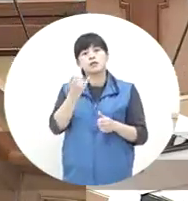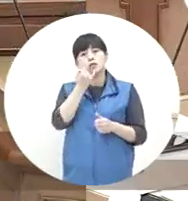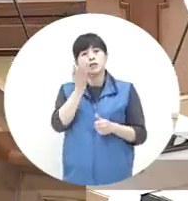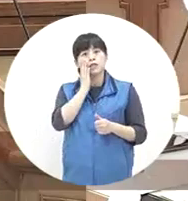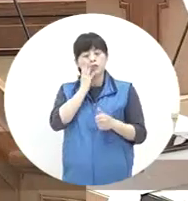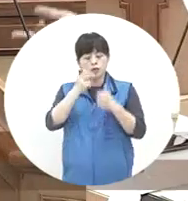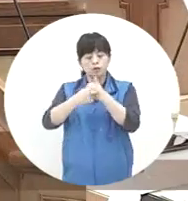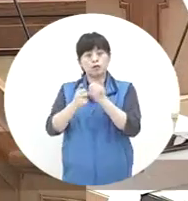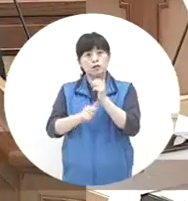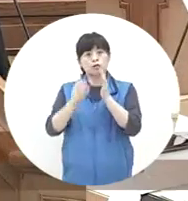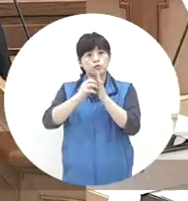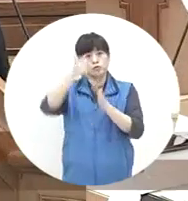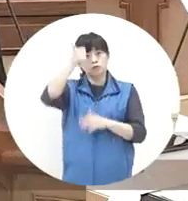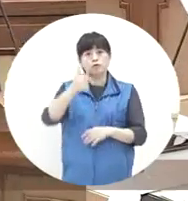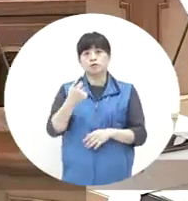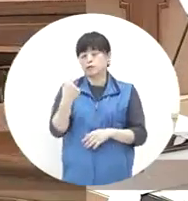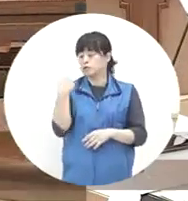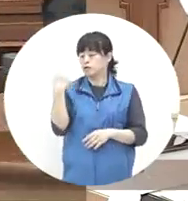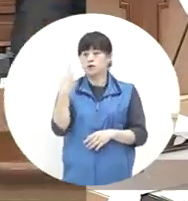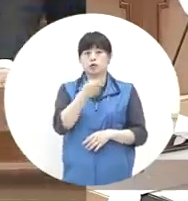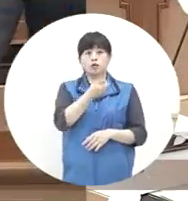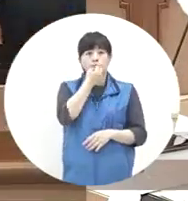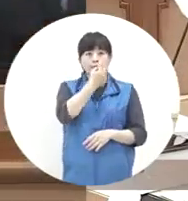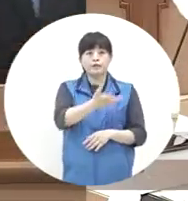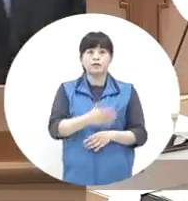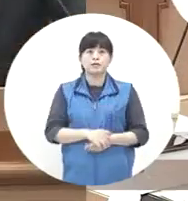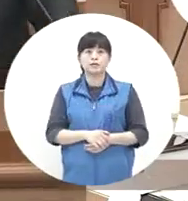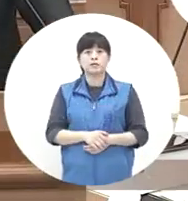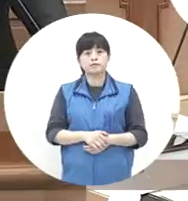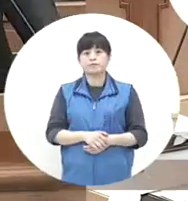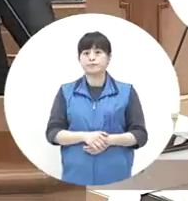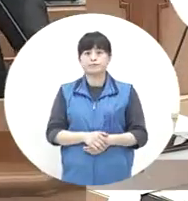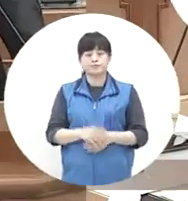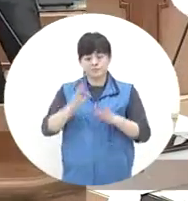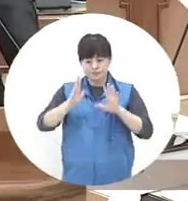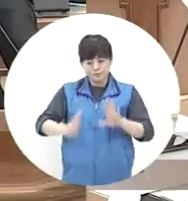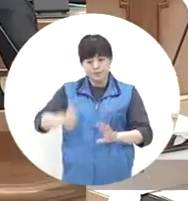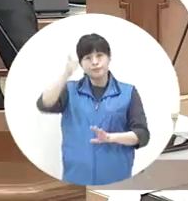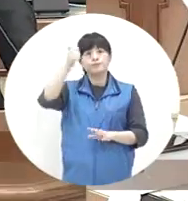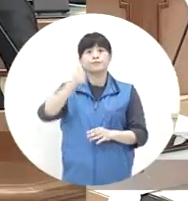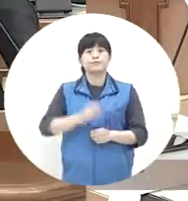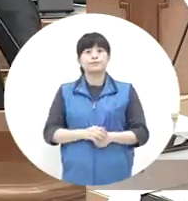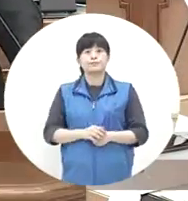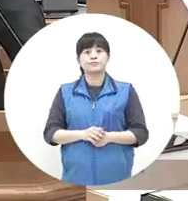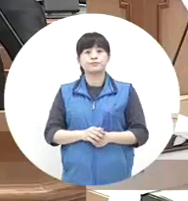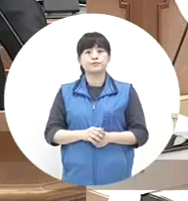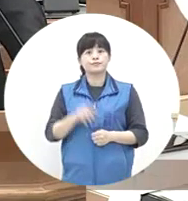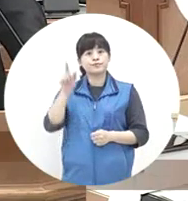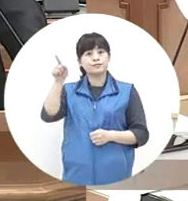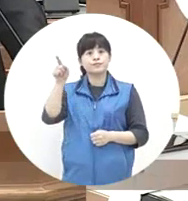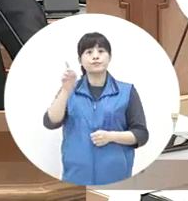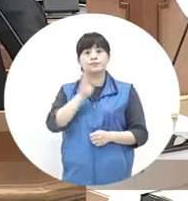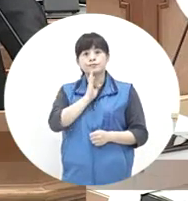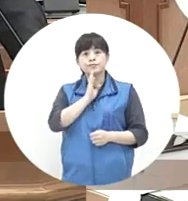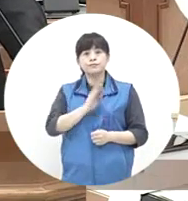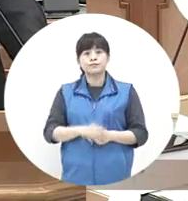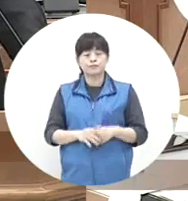局局长哈，昨天前两天讲的那个话哈，事实上总统他在